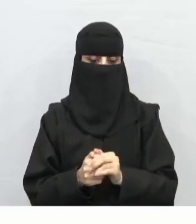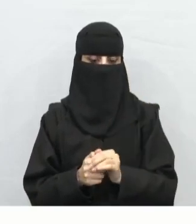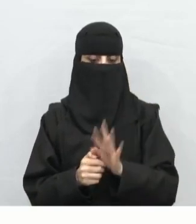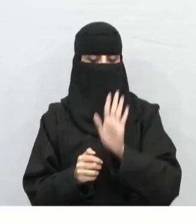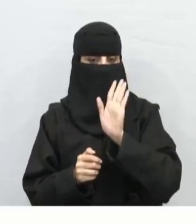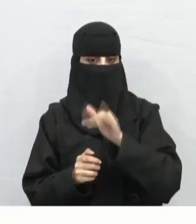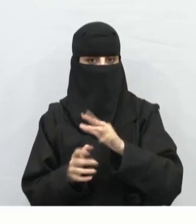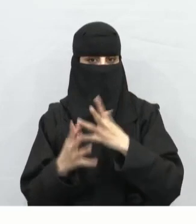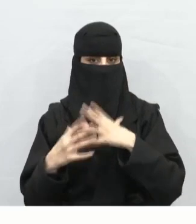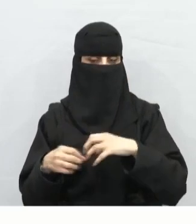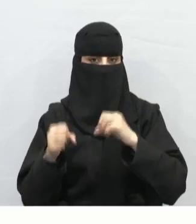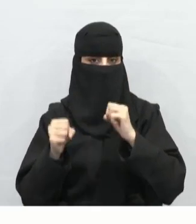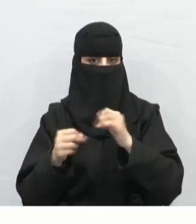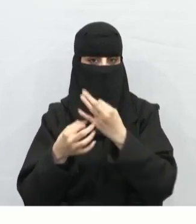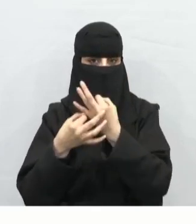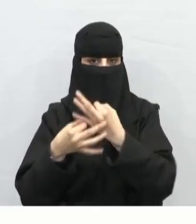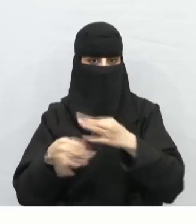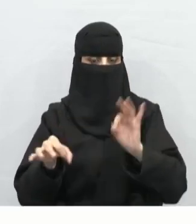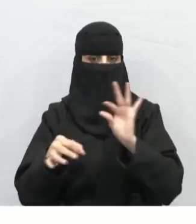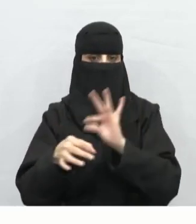فيه شفاء للناس